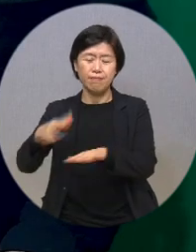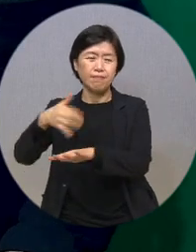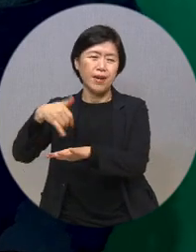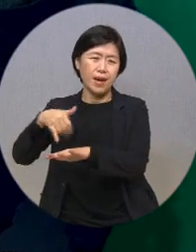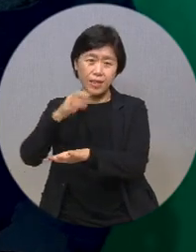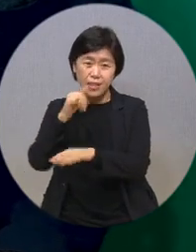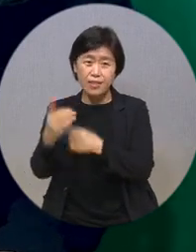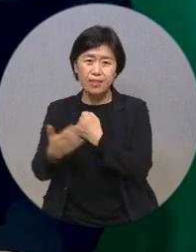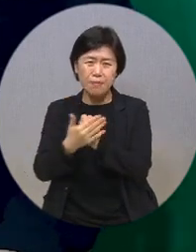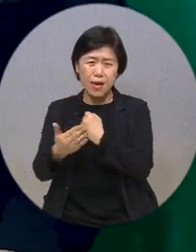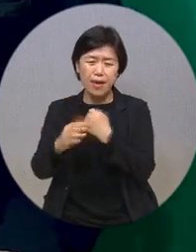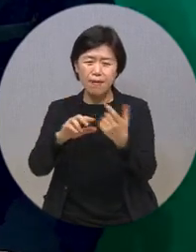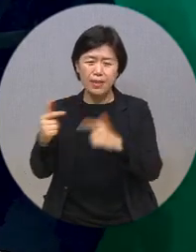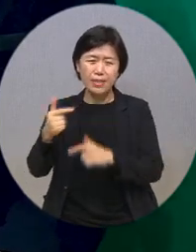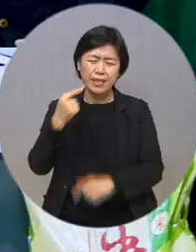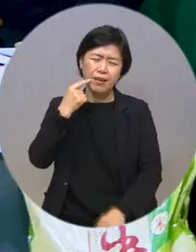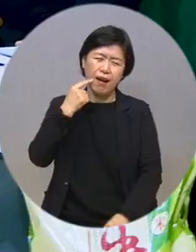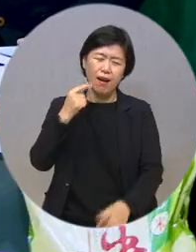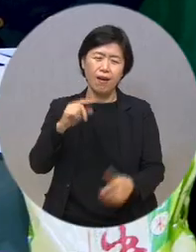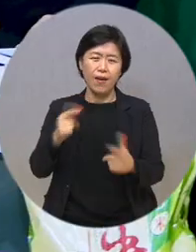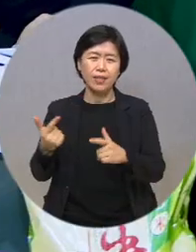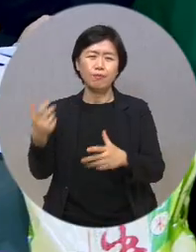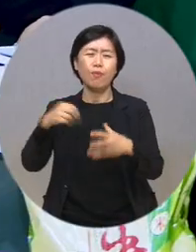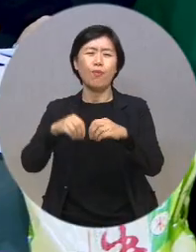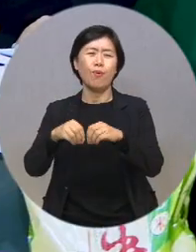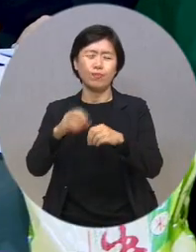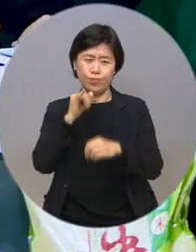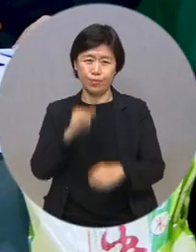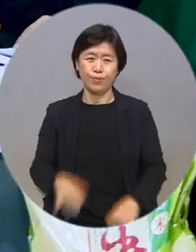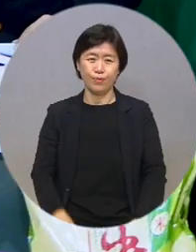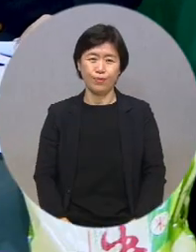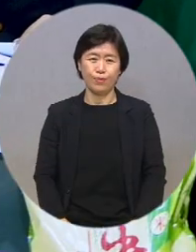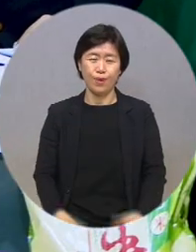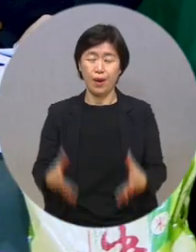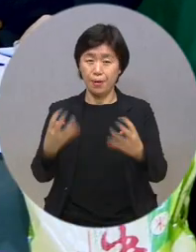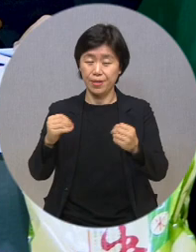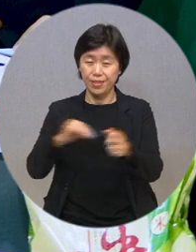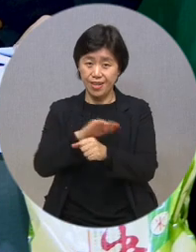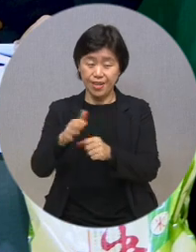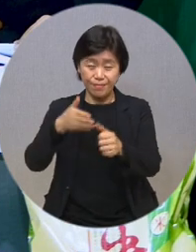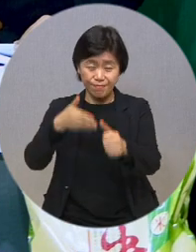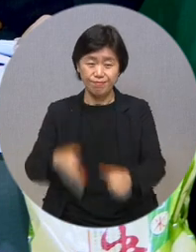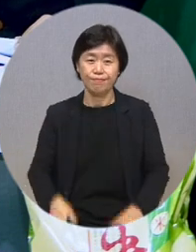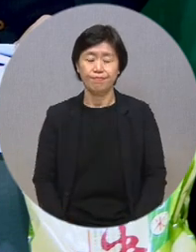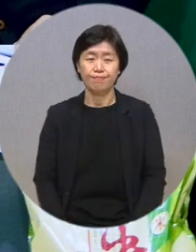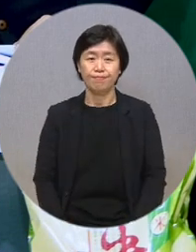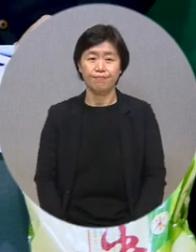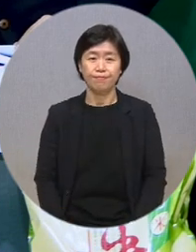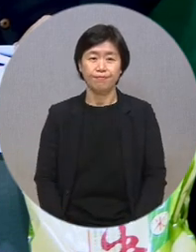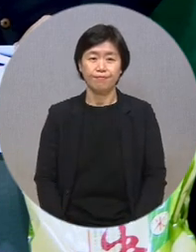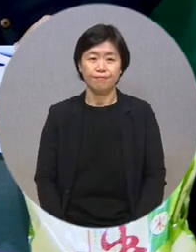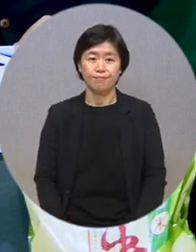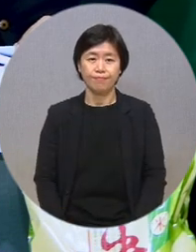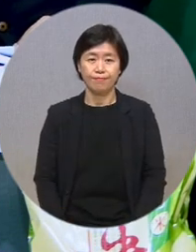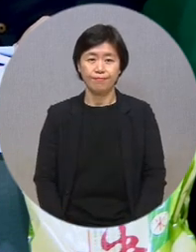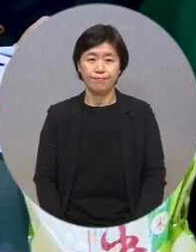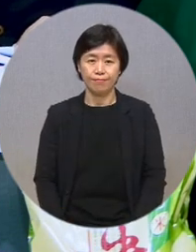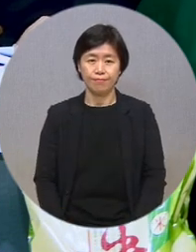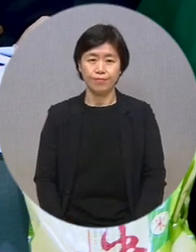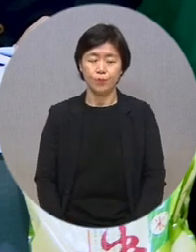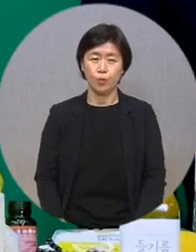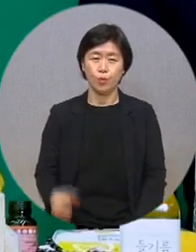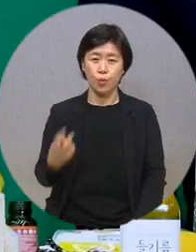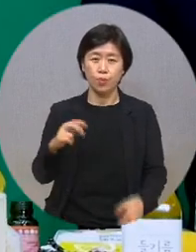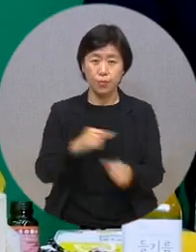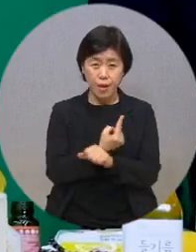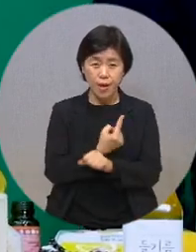그래서 해장만 쌀을 알아주는 거예요. 고흥 쌀 많이 사랑해 주시면 감사하겠습니다. 자, 그리고 저희가 지금 곡물 쉐이크, 귀리